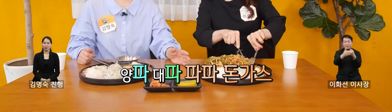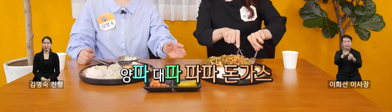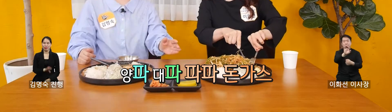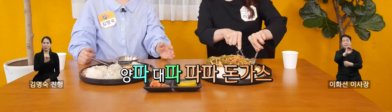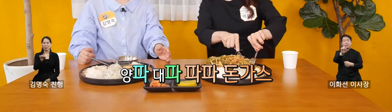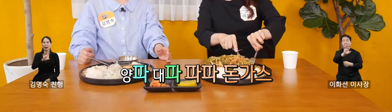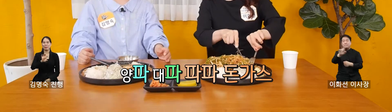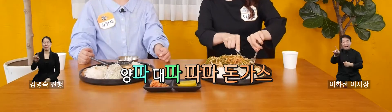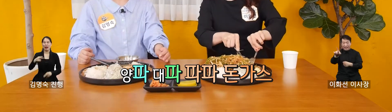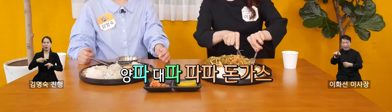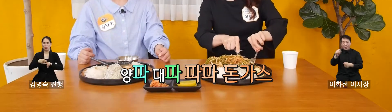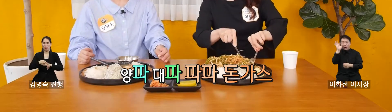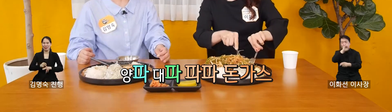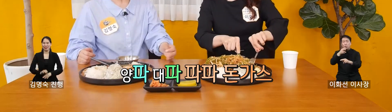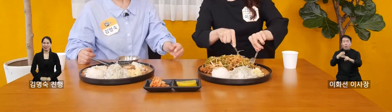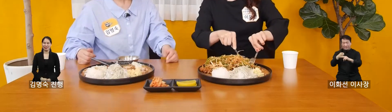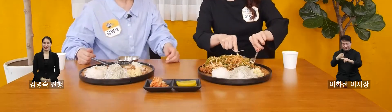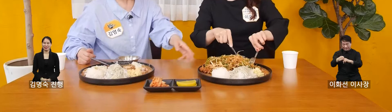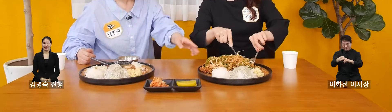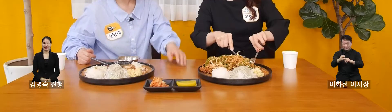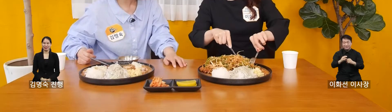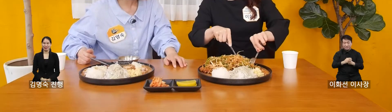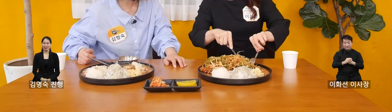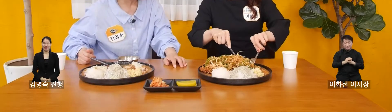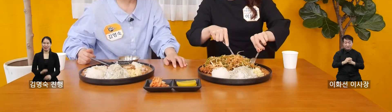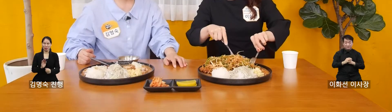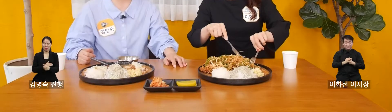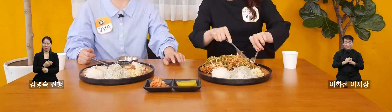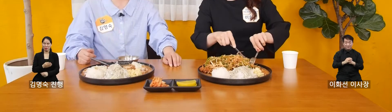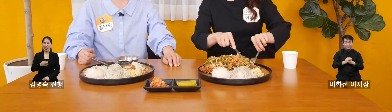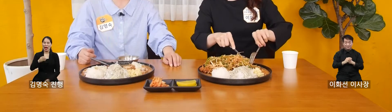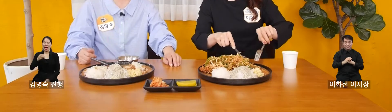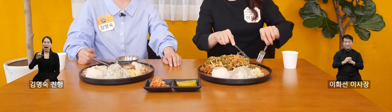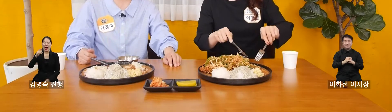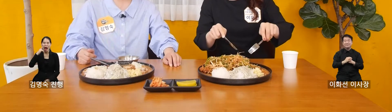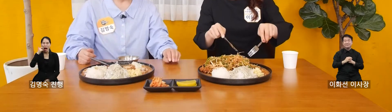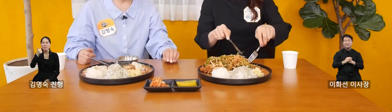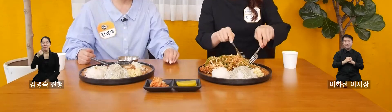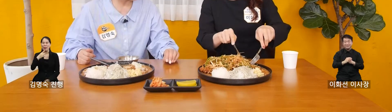양파랑 파파 들어간다 해서 파파 돈까스. 아 파파. 아, 아 잘못하면 아빠 만드시는 줄 알겠네. 파파